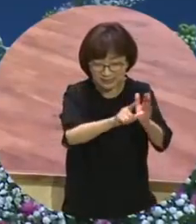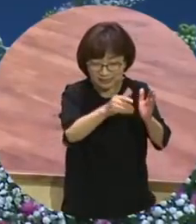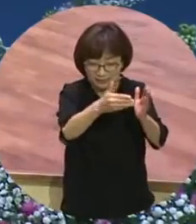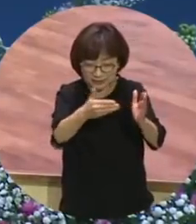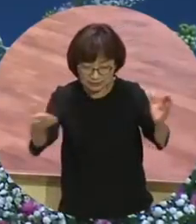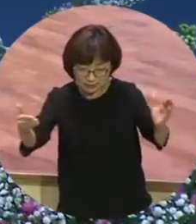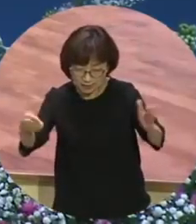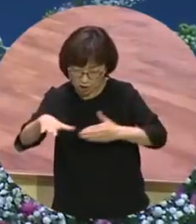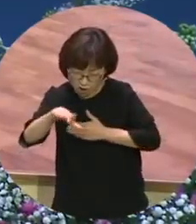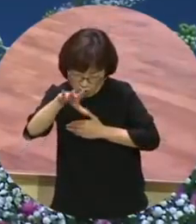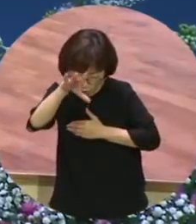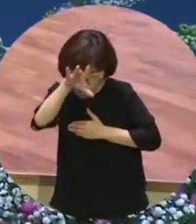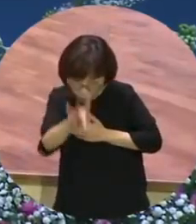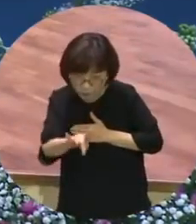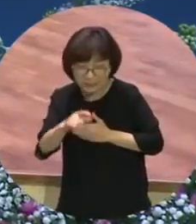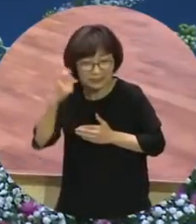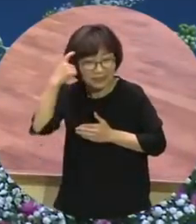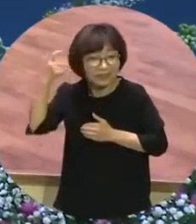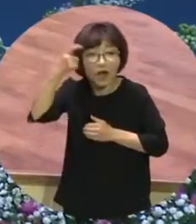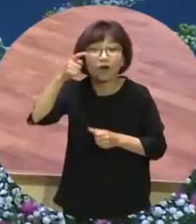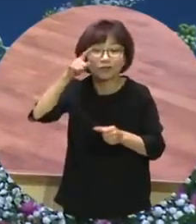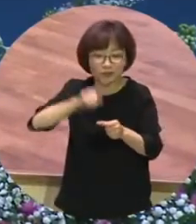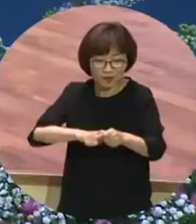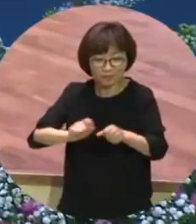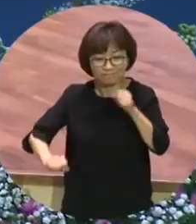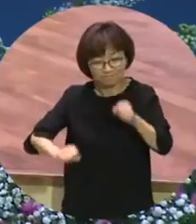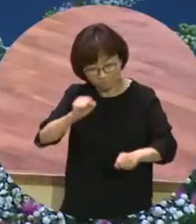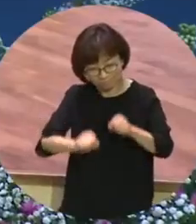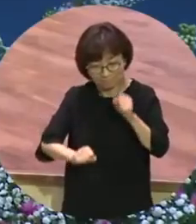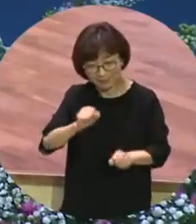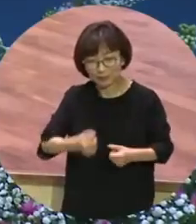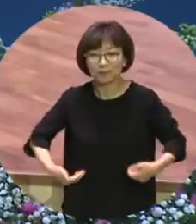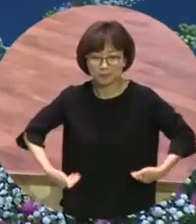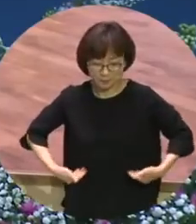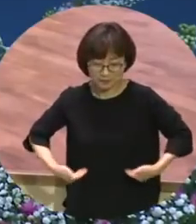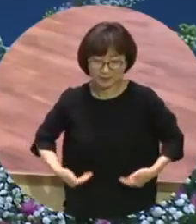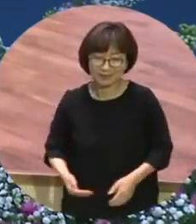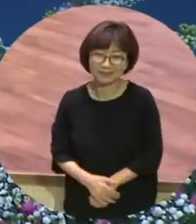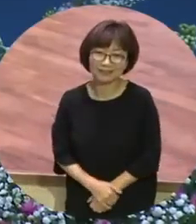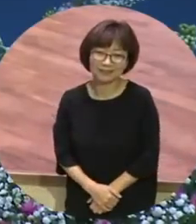맞는 영적인 행보를 해야 됩니다.